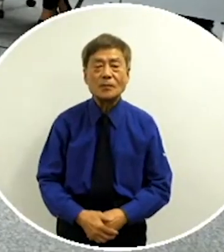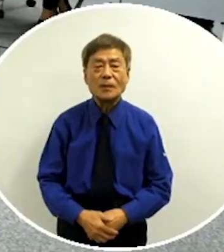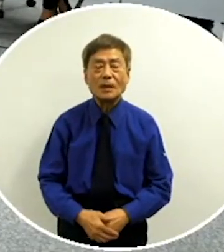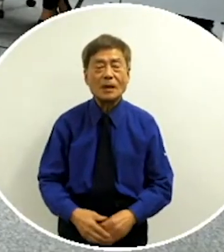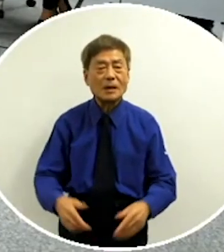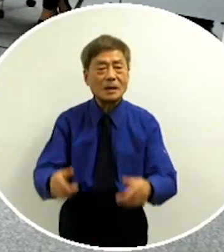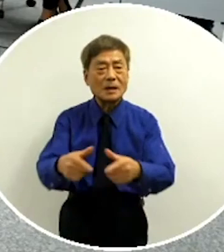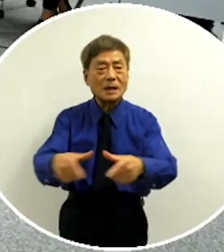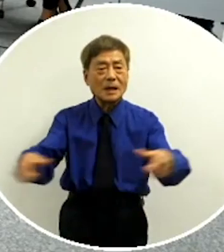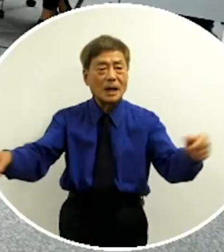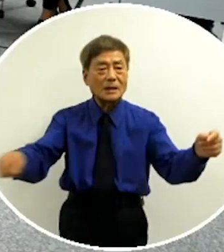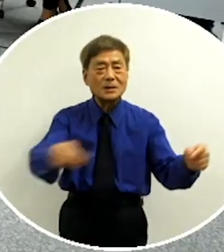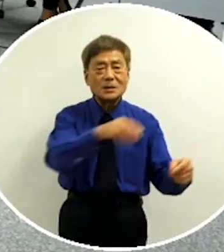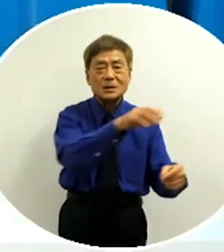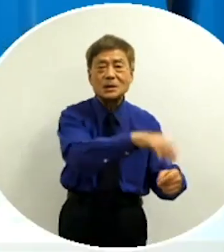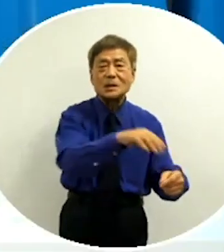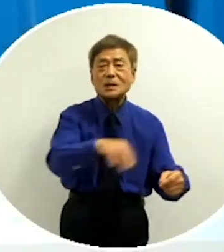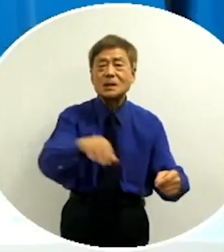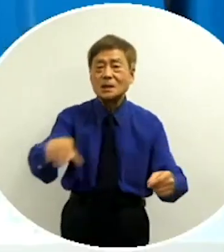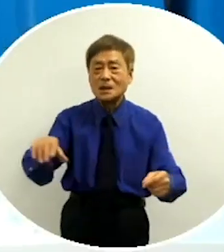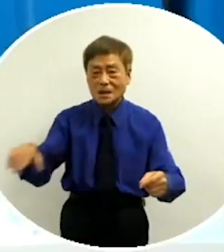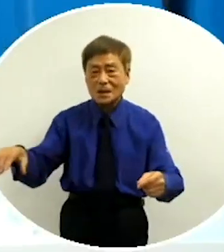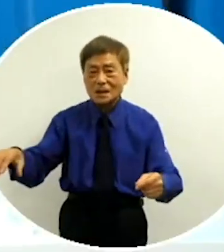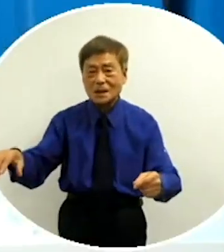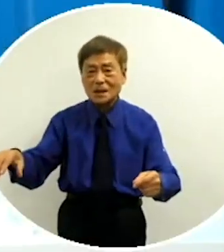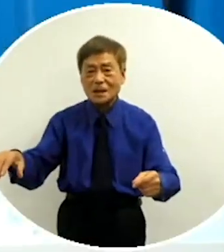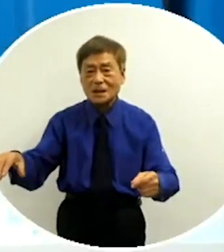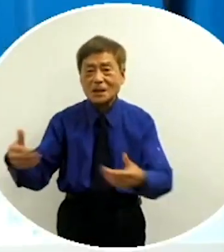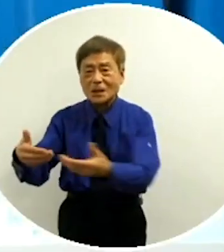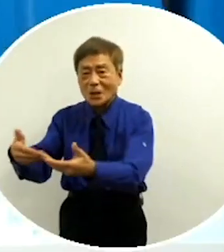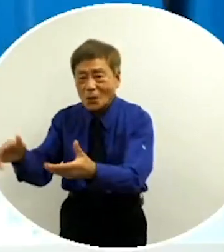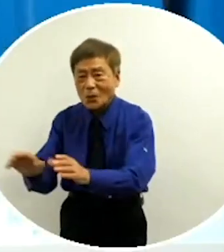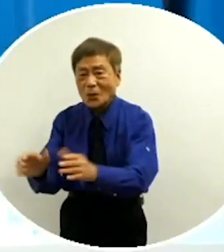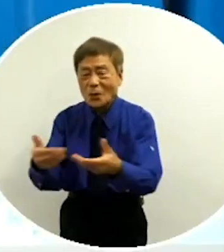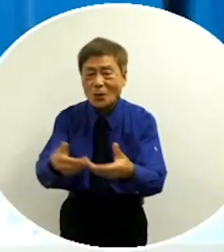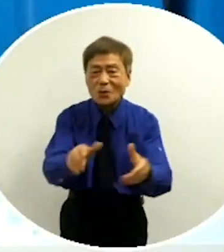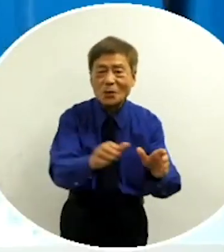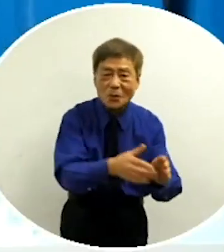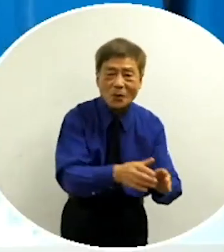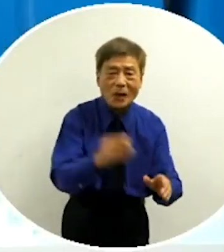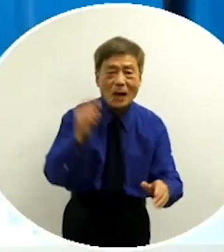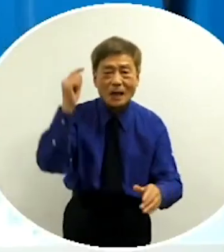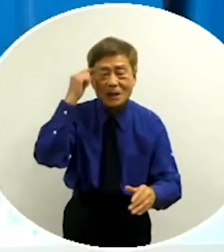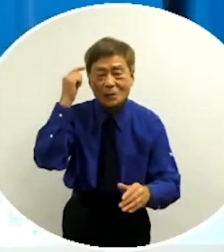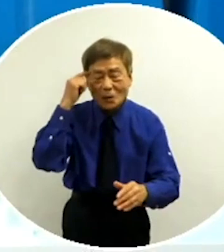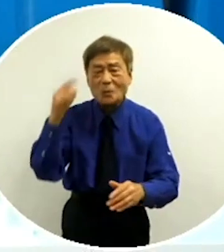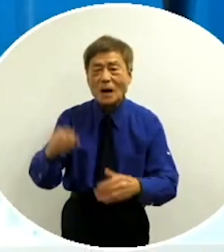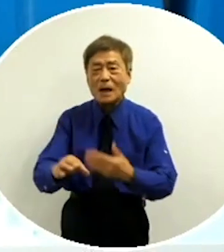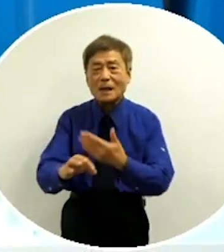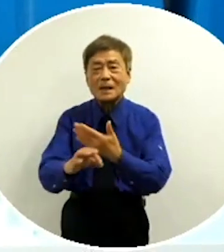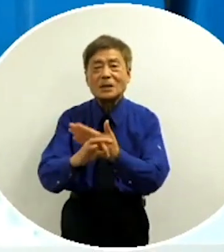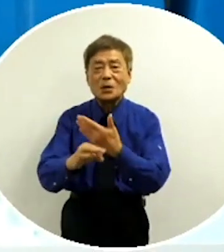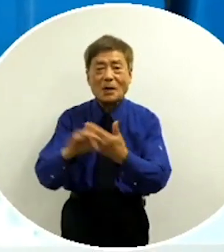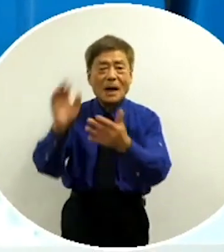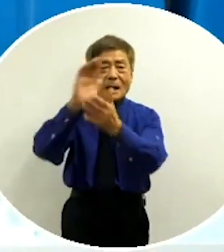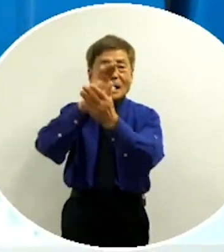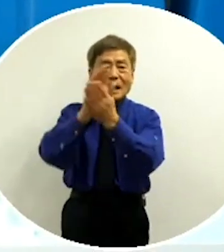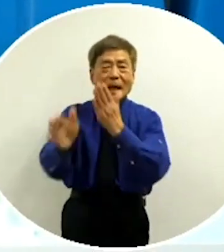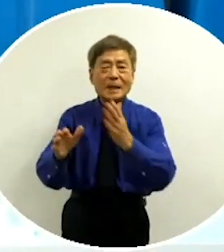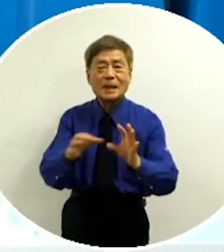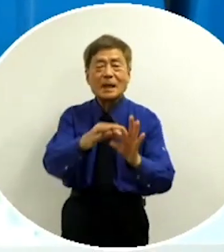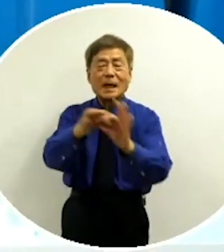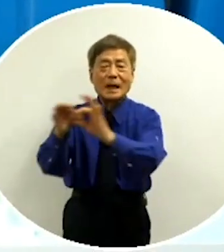地域ごとっていうことを考えるとあの県連からパートナーズに少なくとも